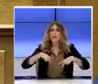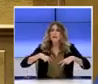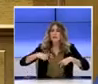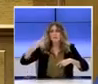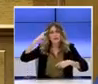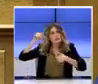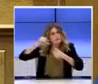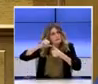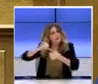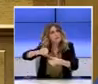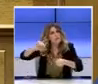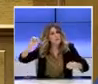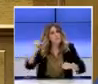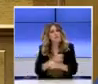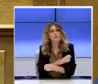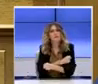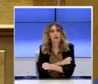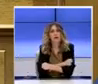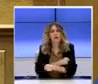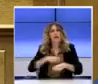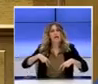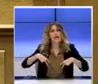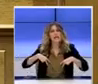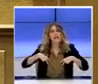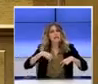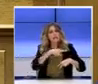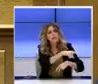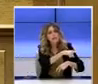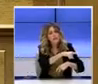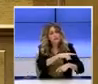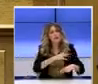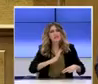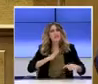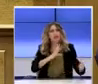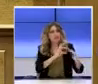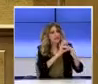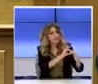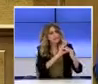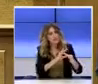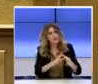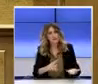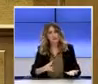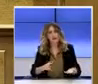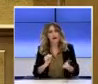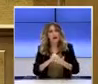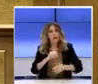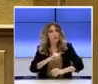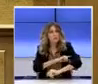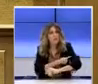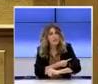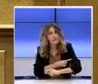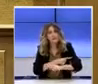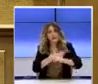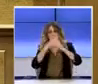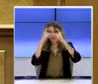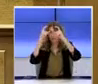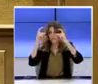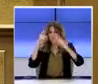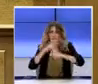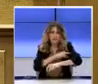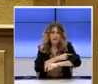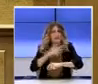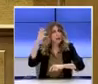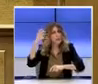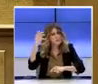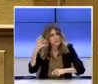άρνησή της να ακούσει, να συζητήσει, να συμμεριστεί τις απόψεις της κοινωνίας, των γιατρών, της αντιπολίτευσης και όσων δίνουν τη μάχη της